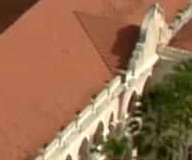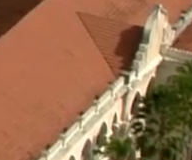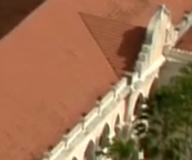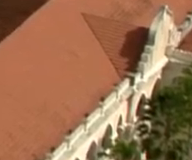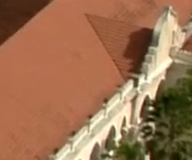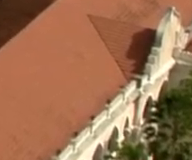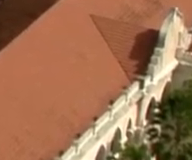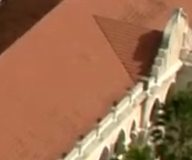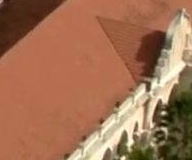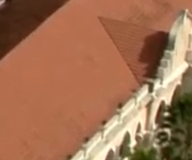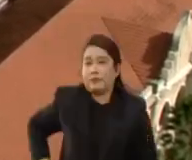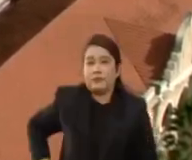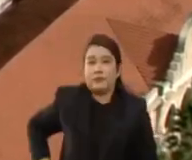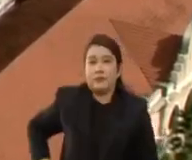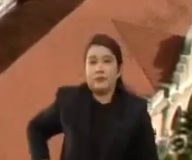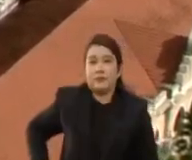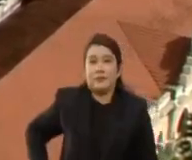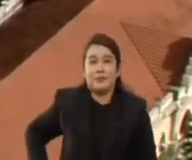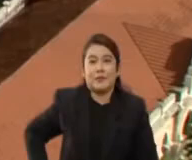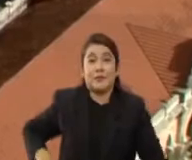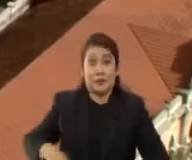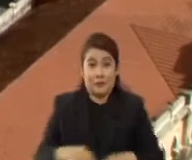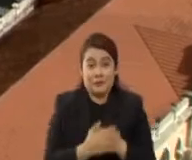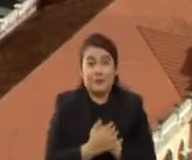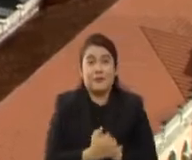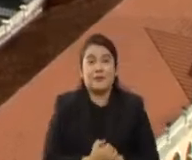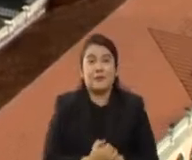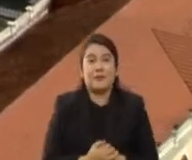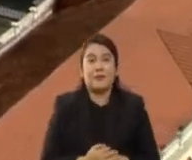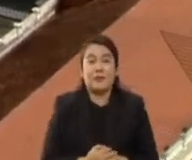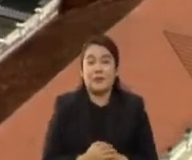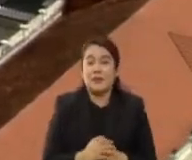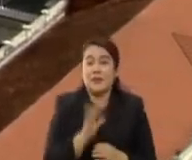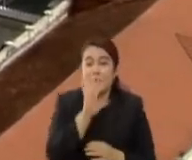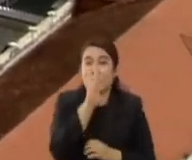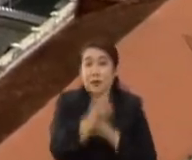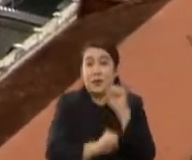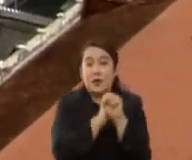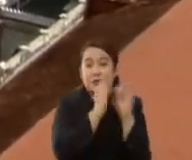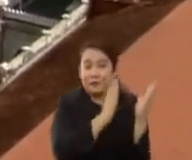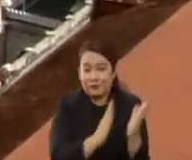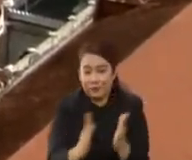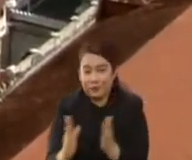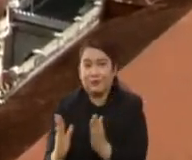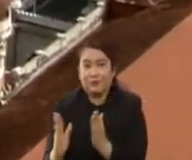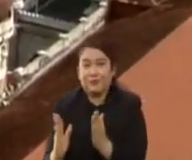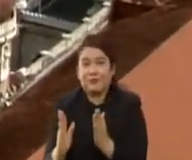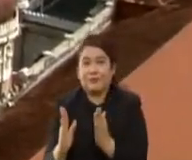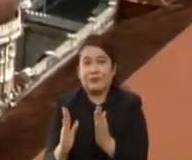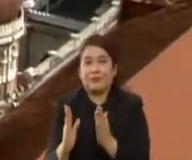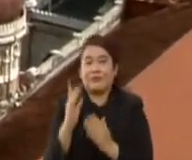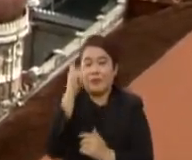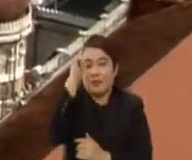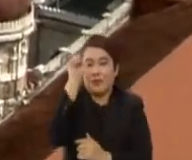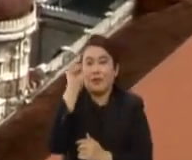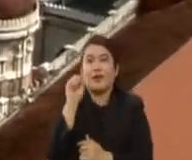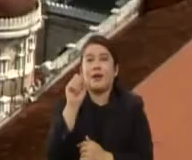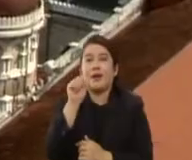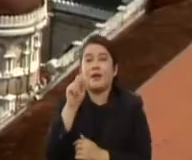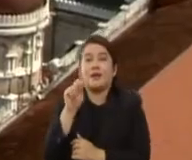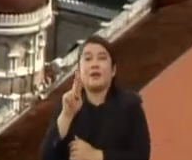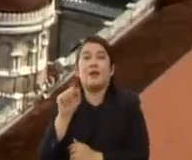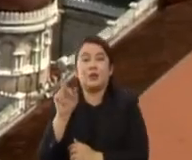dipenerusikan oleh Yang Berhormat Tan Sri Dato' Sri Panglima Town Planner Anwar Haji Musa, Menteri Komunikasi